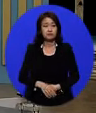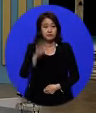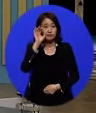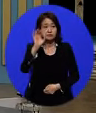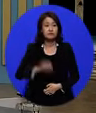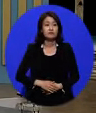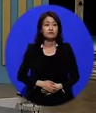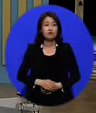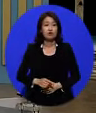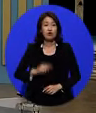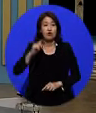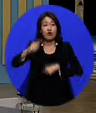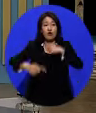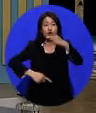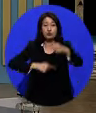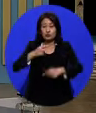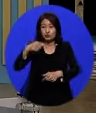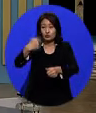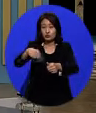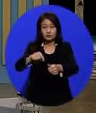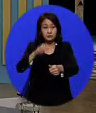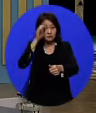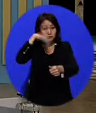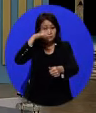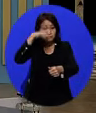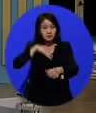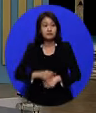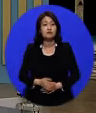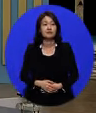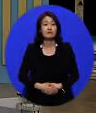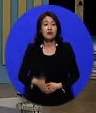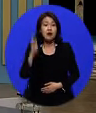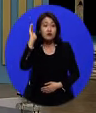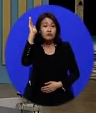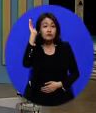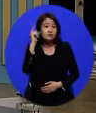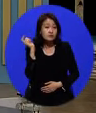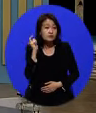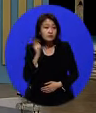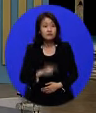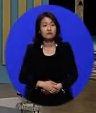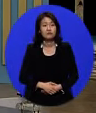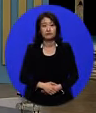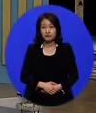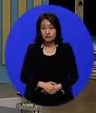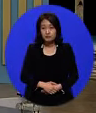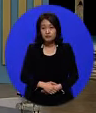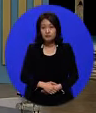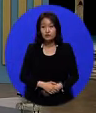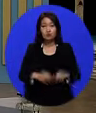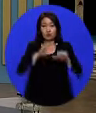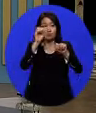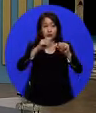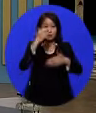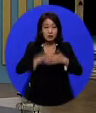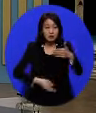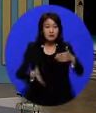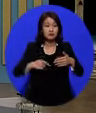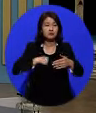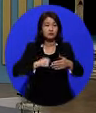자, 요게 지금 우리 거꾸로 교실 혹시 보시나요? 자, 강의 듣기는요, 5%가 남지만